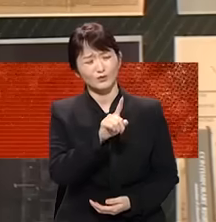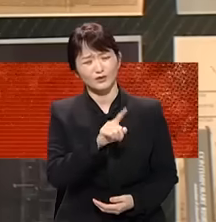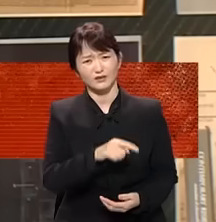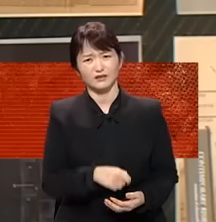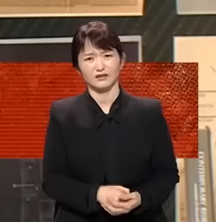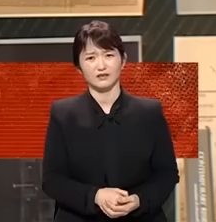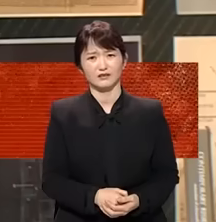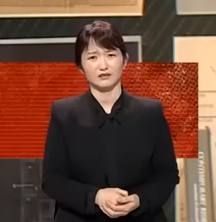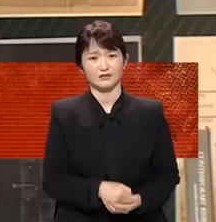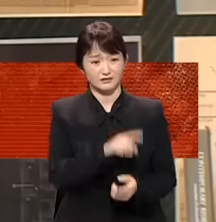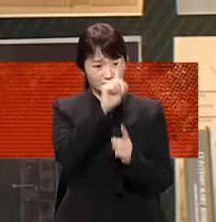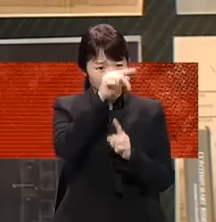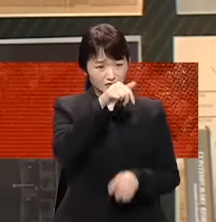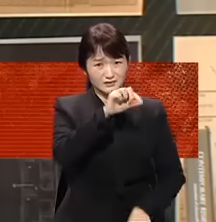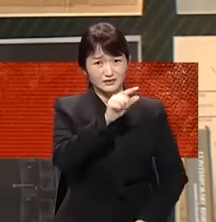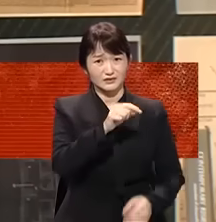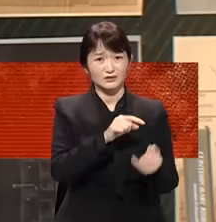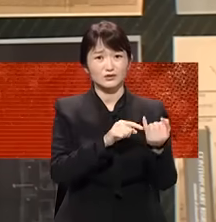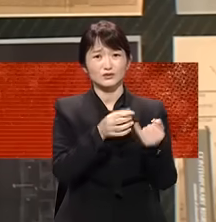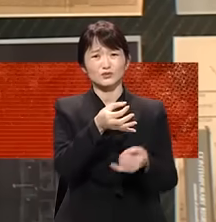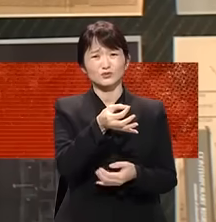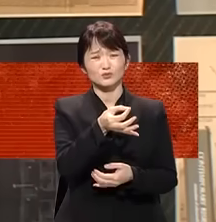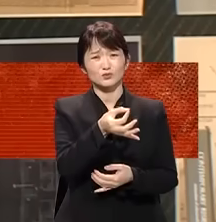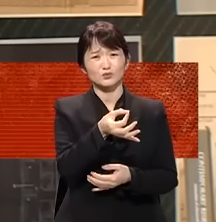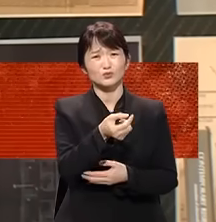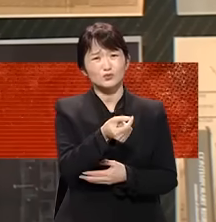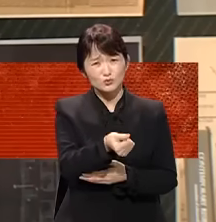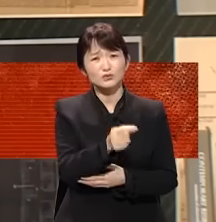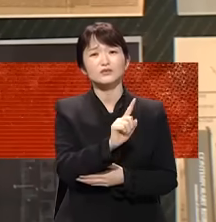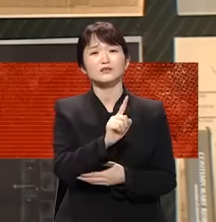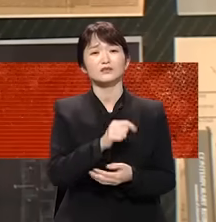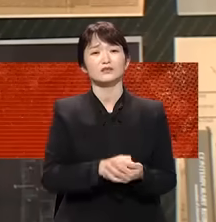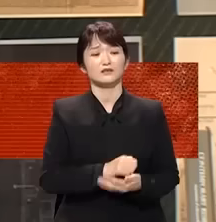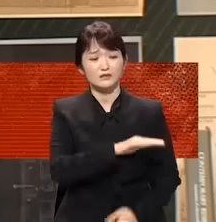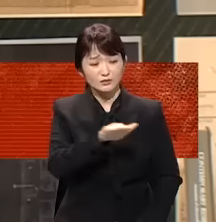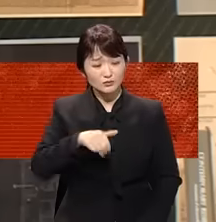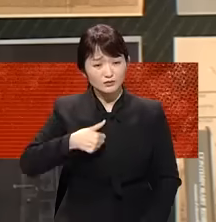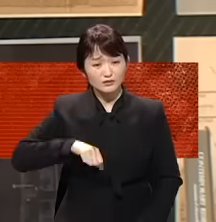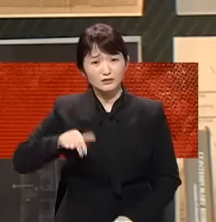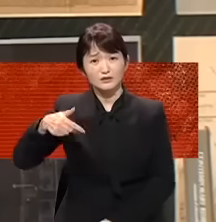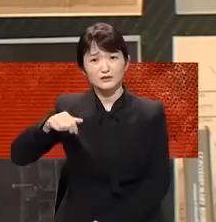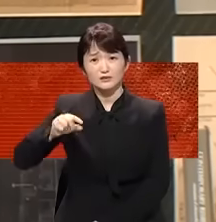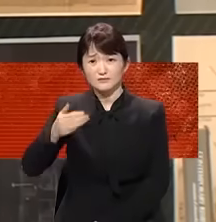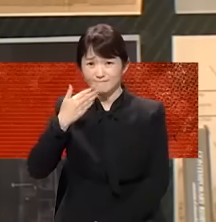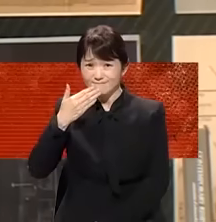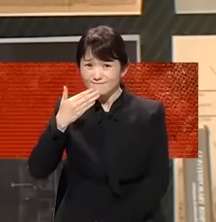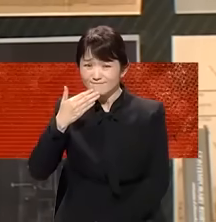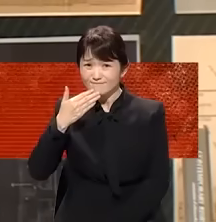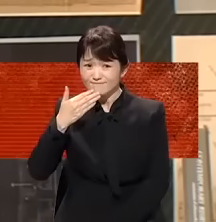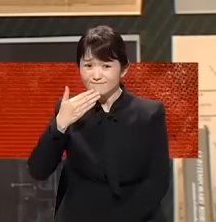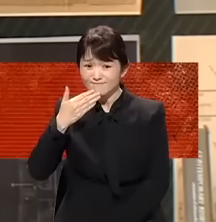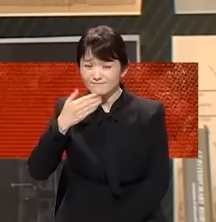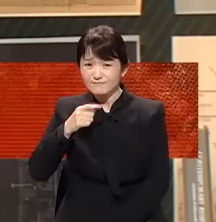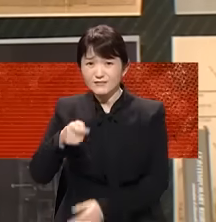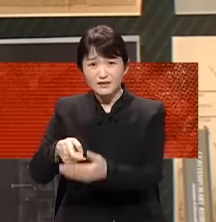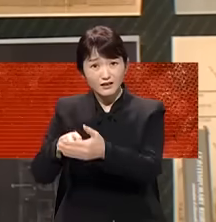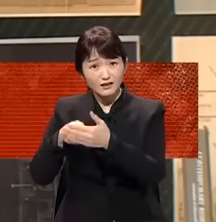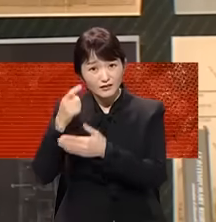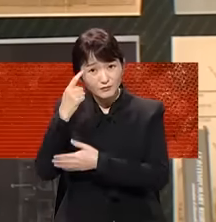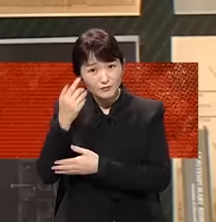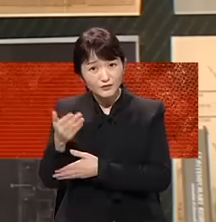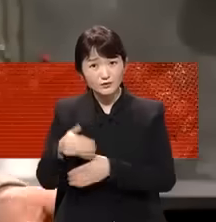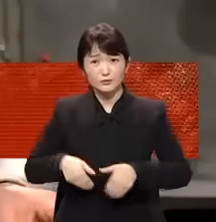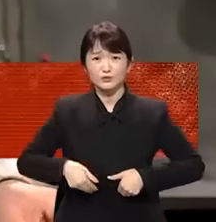되나 야 이자연 그거 몇 분이나 한다고 어우 정말 우리 지운이 입으로 들어가는 밥값이 그렇게 아깝니 응